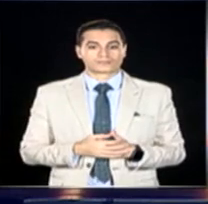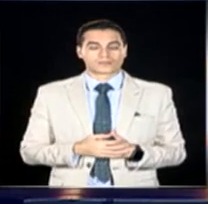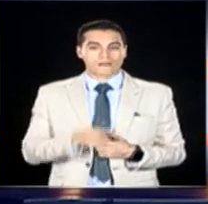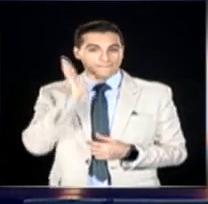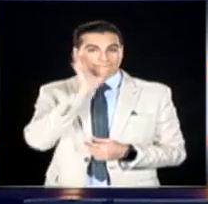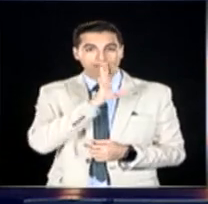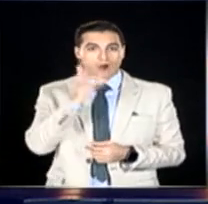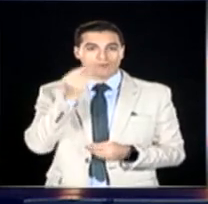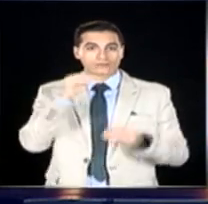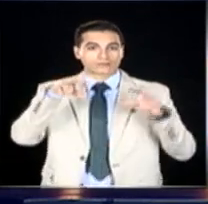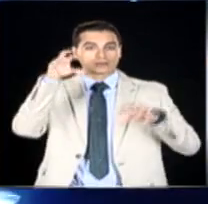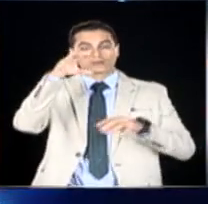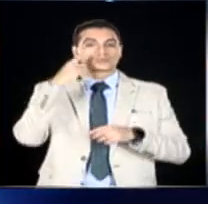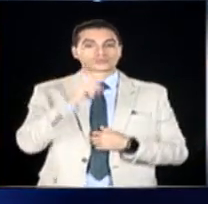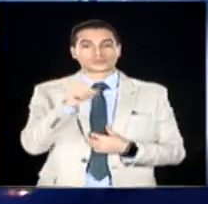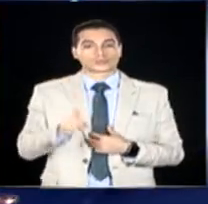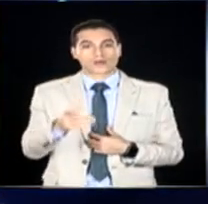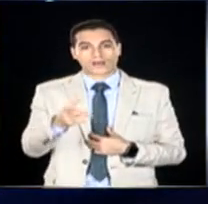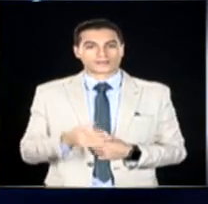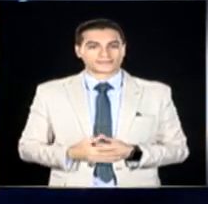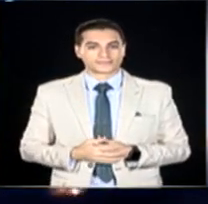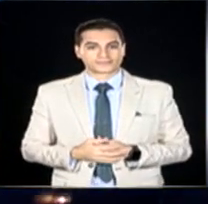لوحات ومعالم، والسؤال هو: